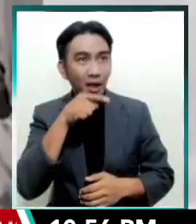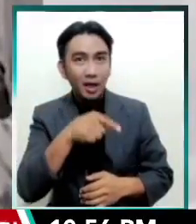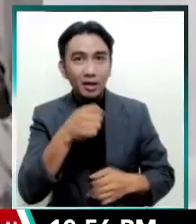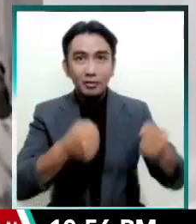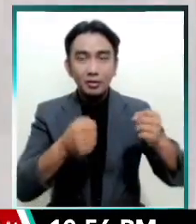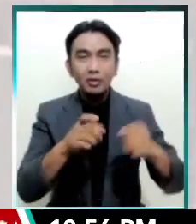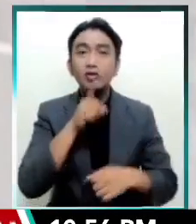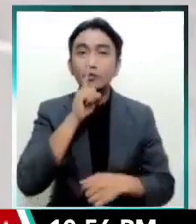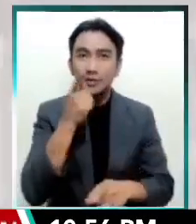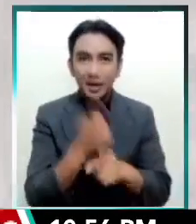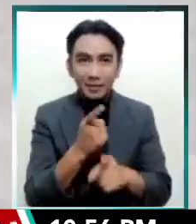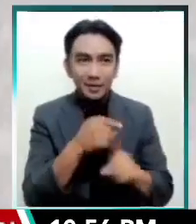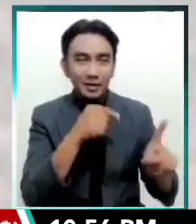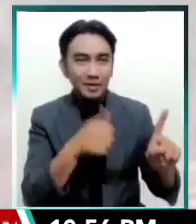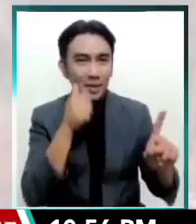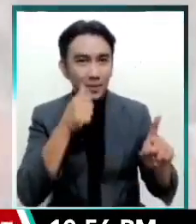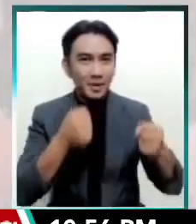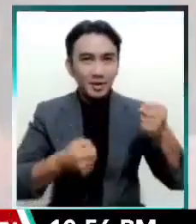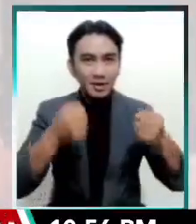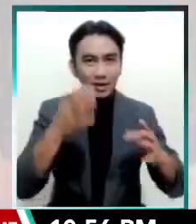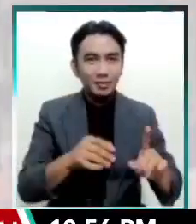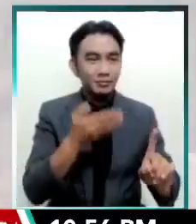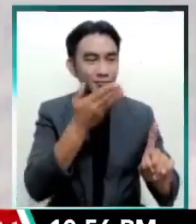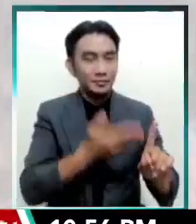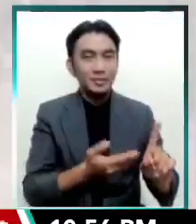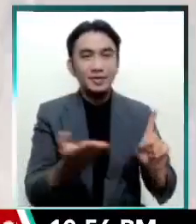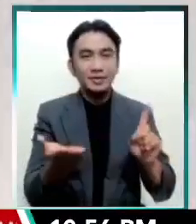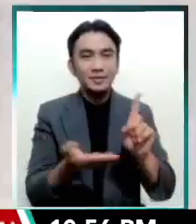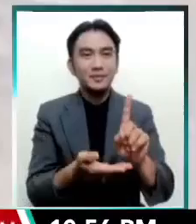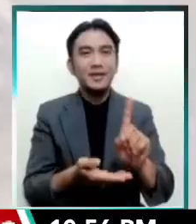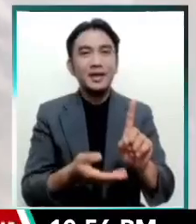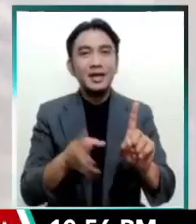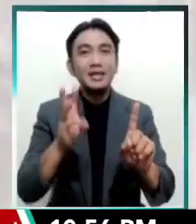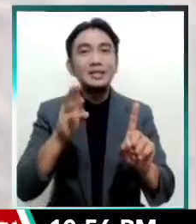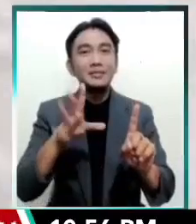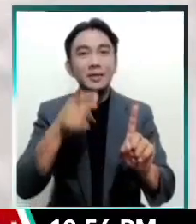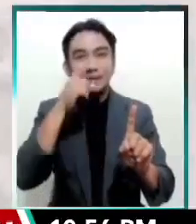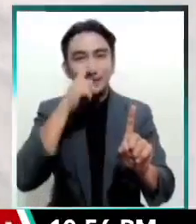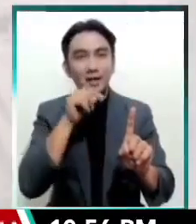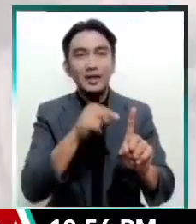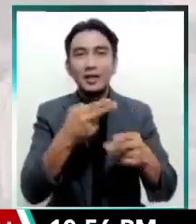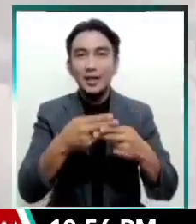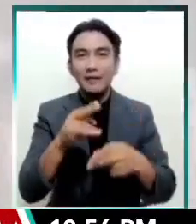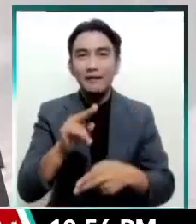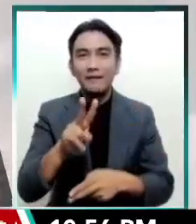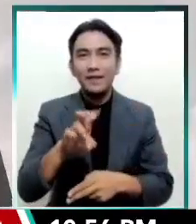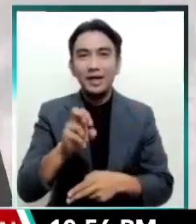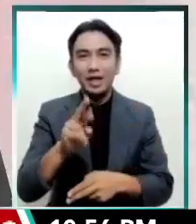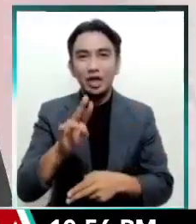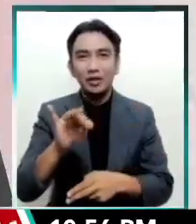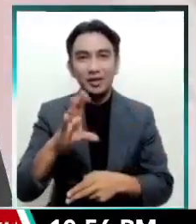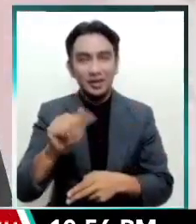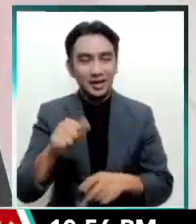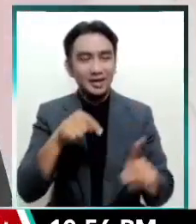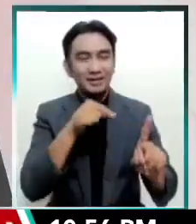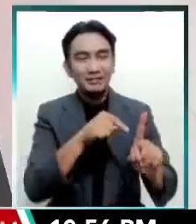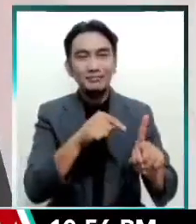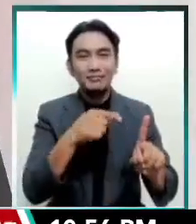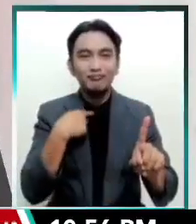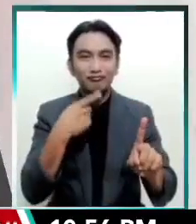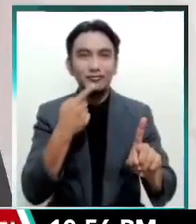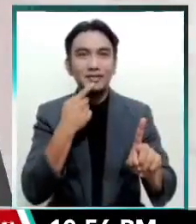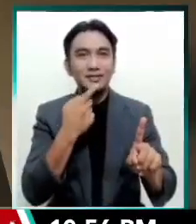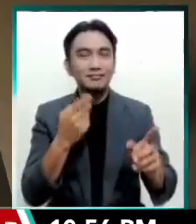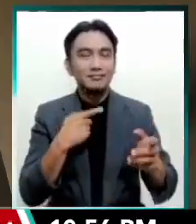taxi driver. Meet Nanay Veronica, 65 years old, at ang unang babaeng driver ng isang ride-hailing app. Sa trip to Baguio